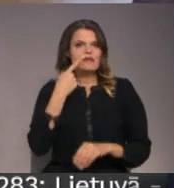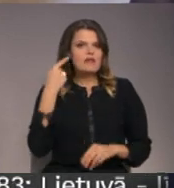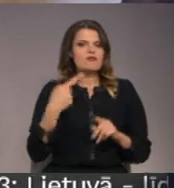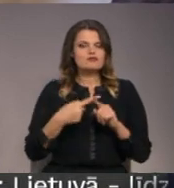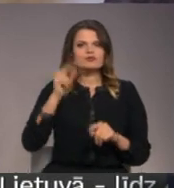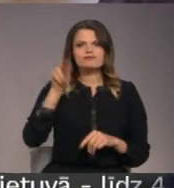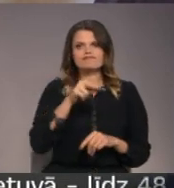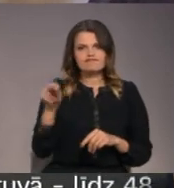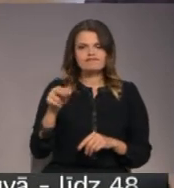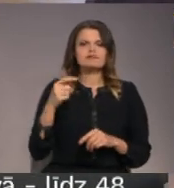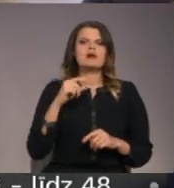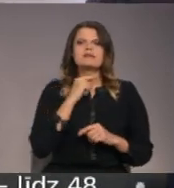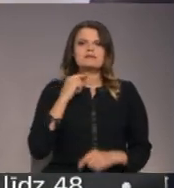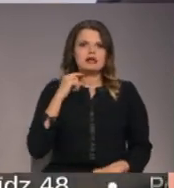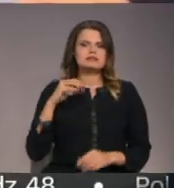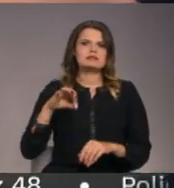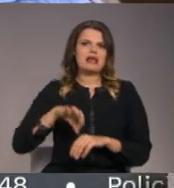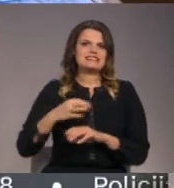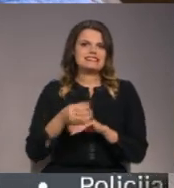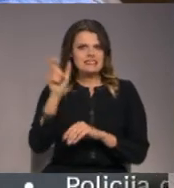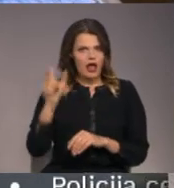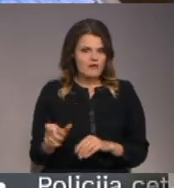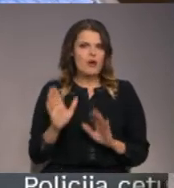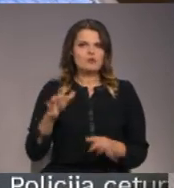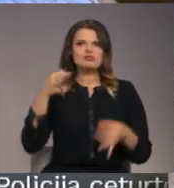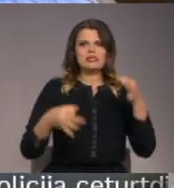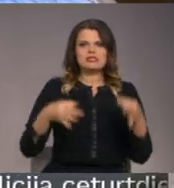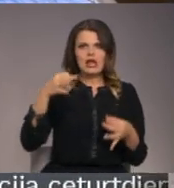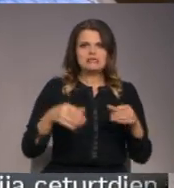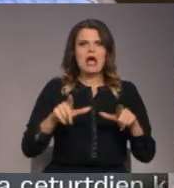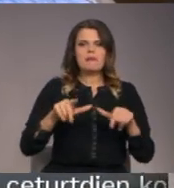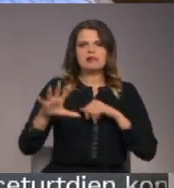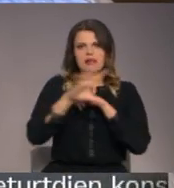sieva, nākamā tiesa sēdē plānotā aprīļa beigās un tajā apsūdzēties sniegs liecības.